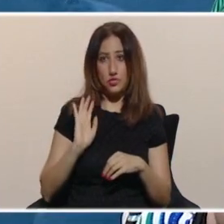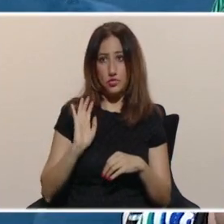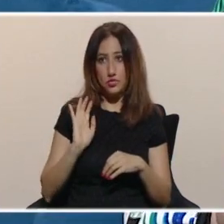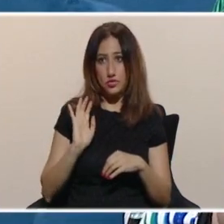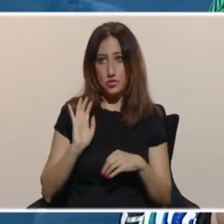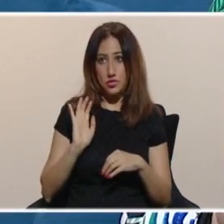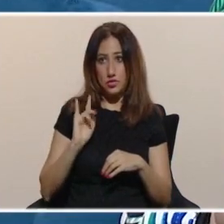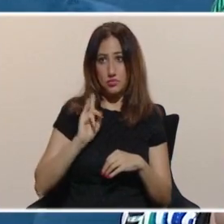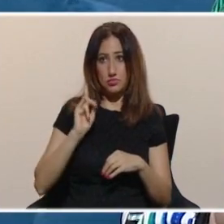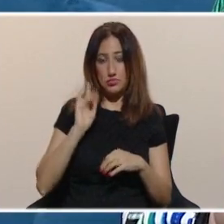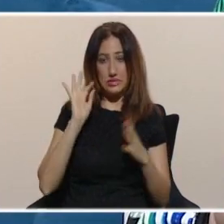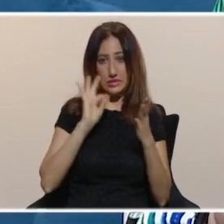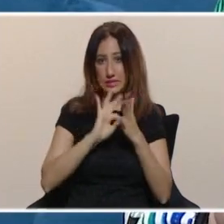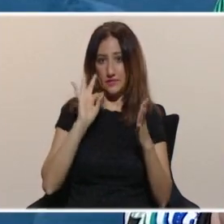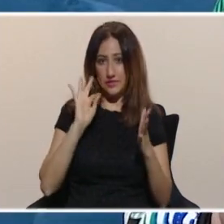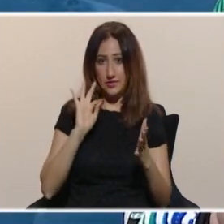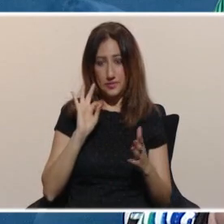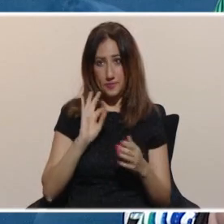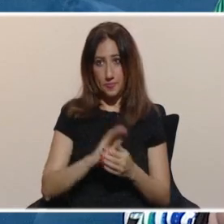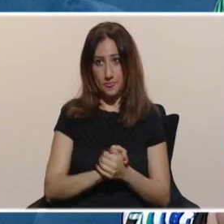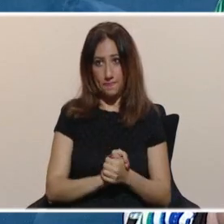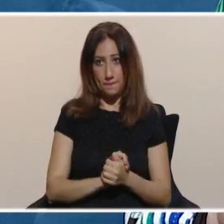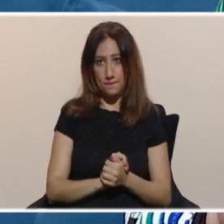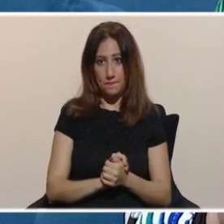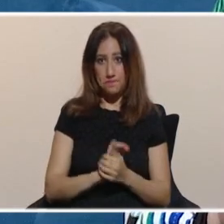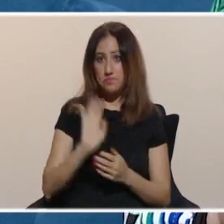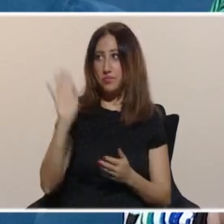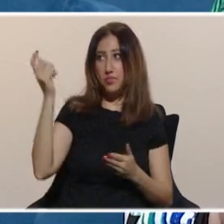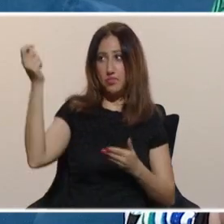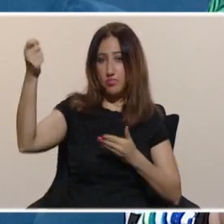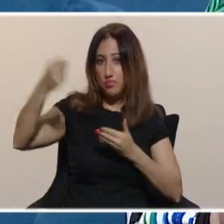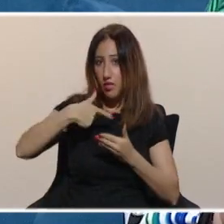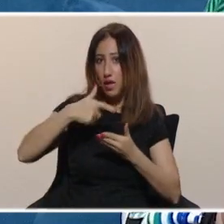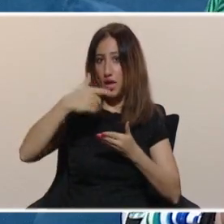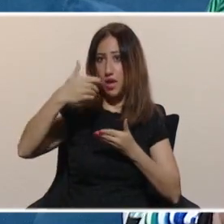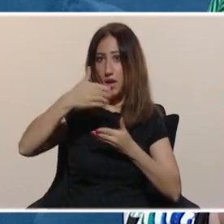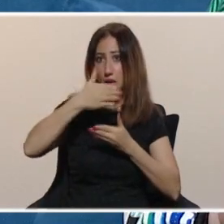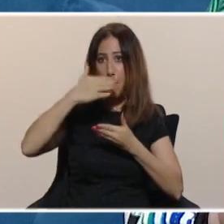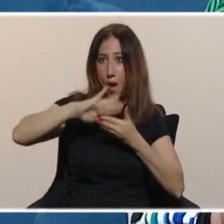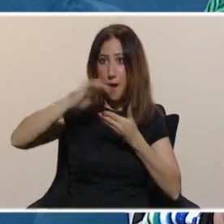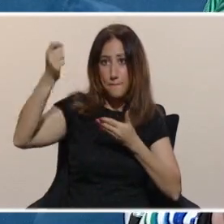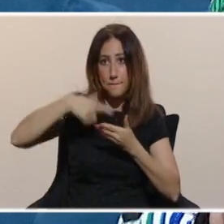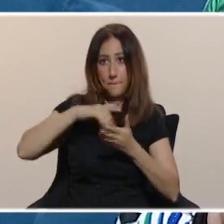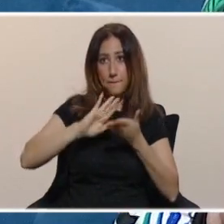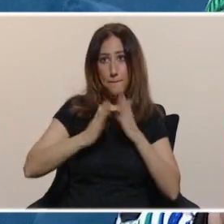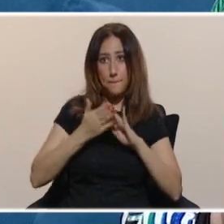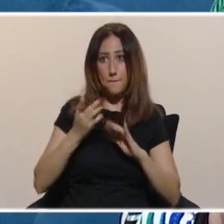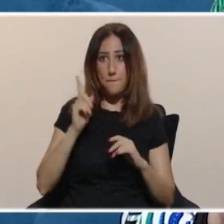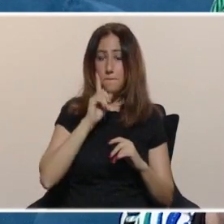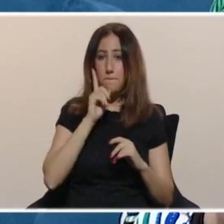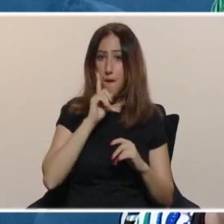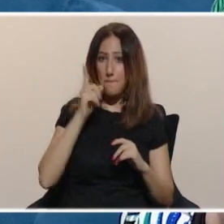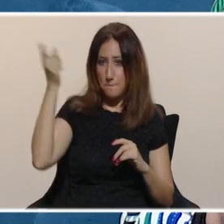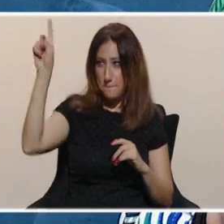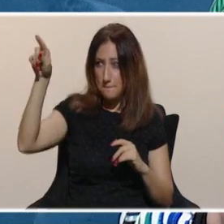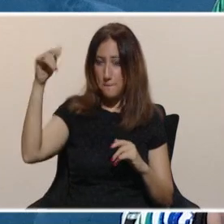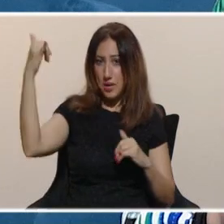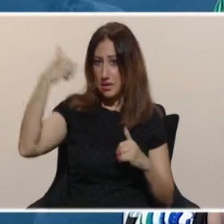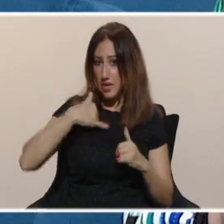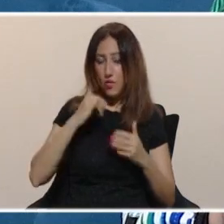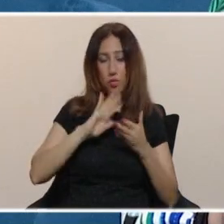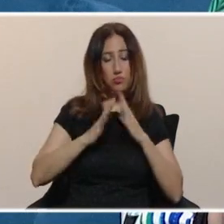تسأل عليا، ما ولا جاي منها مسج، ولا مامتها قالت، ولا مامتها كلمت مامتي مثلا تسألها